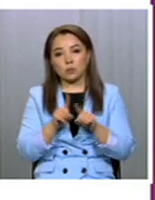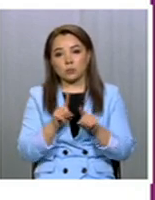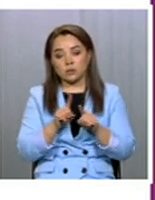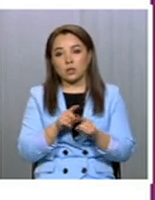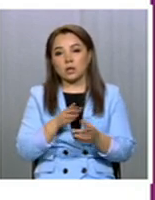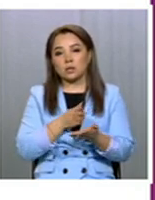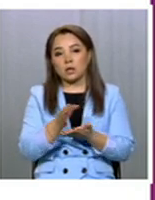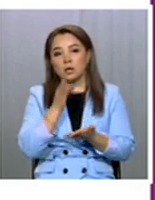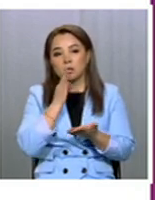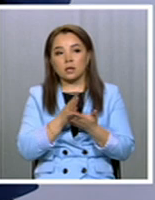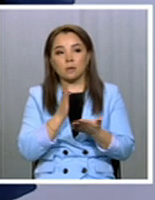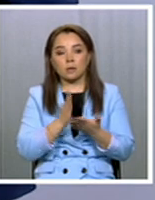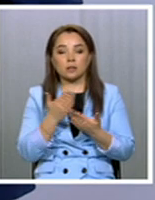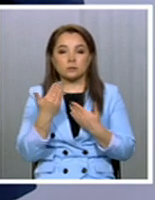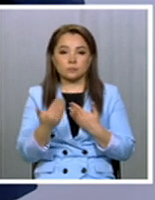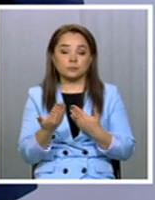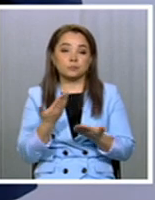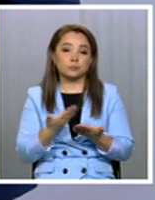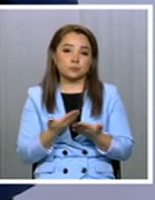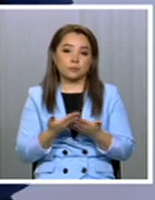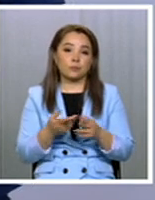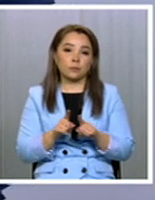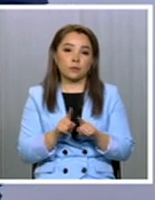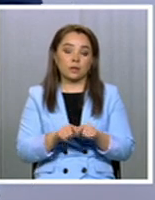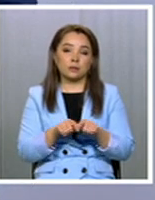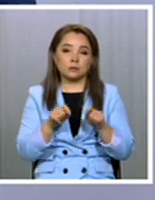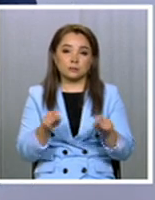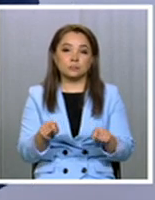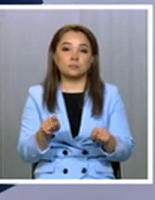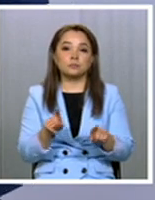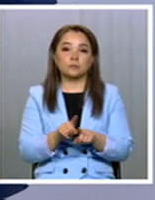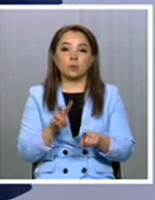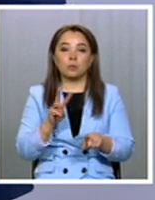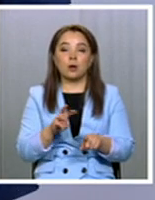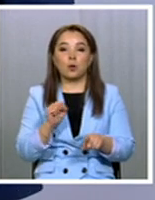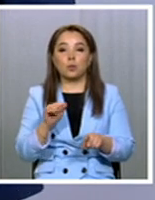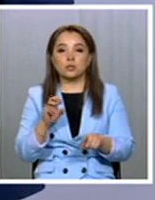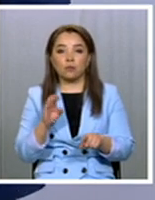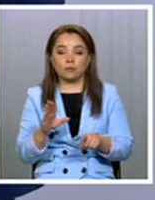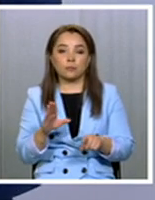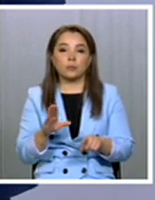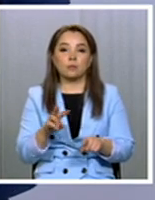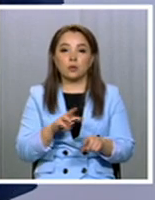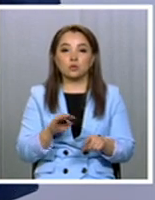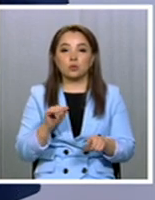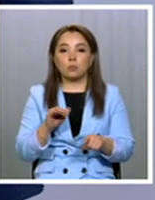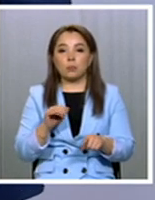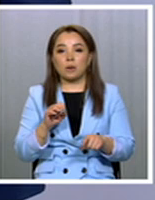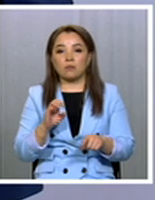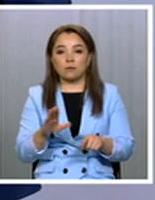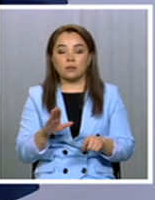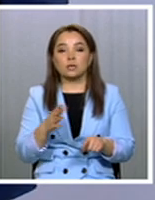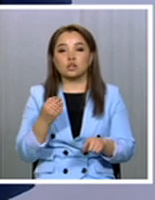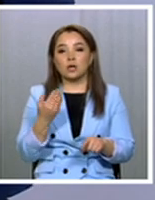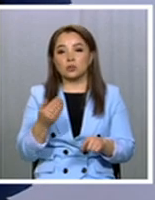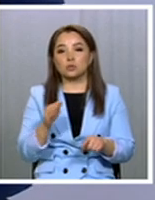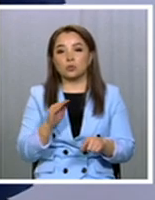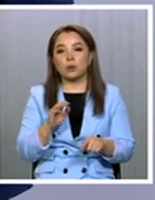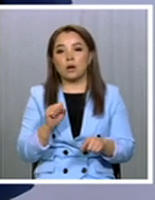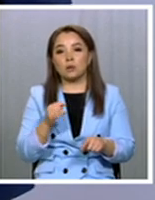етті. Мысалға ала кетсек, бұл жерде Мұхтар Әуезов, Мағжан Жұмабаев және